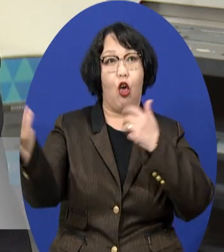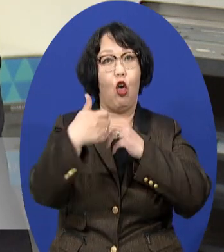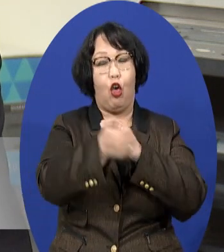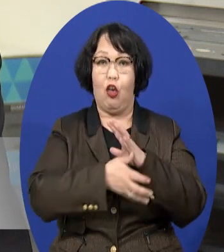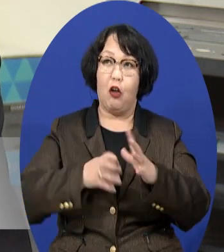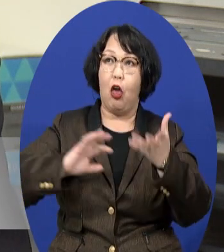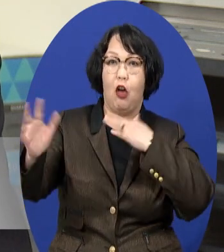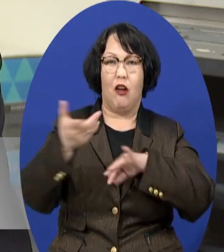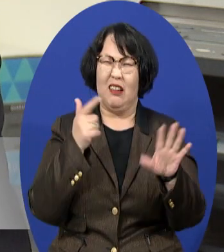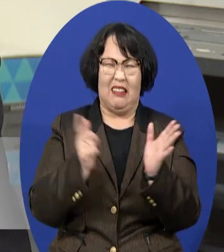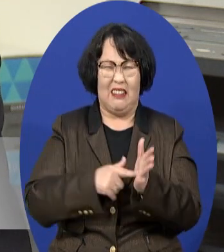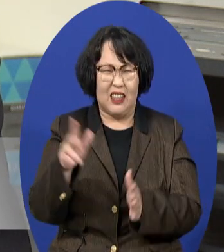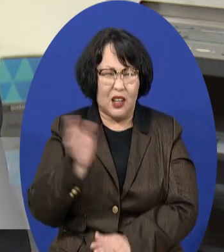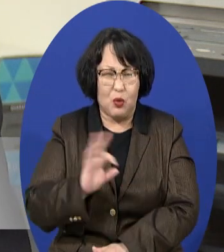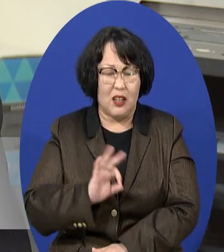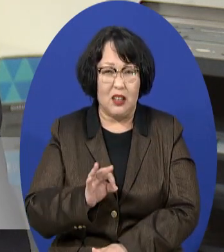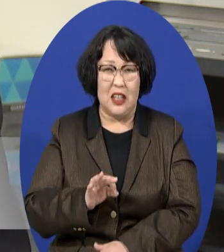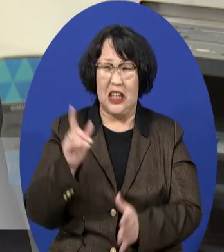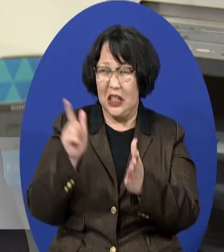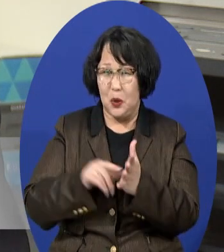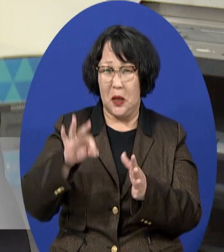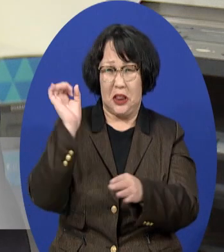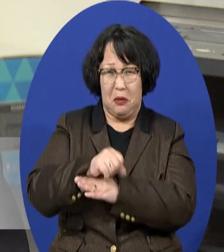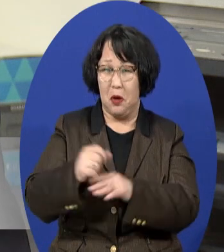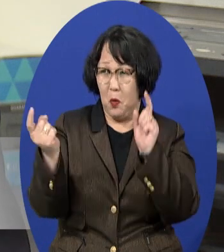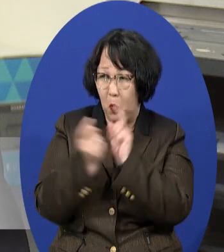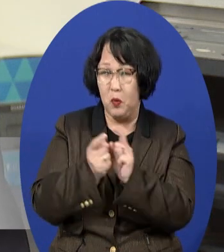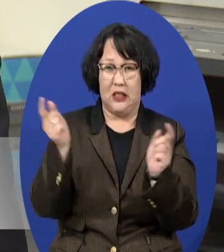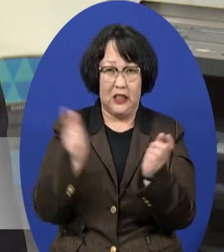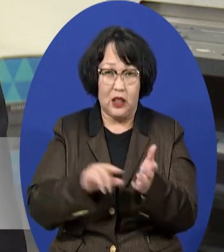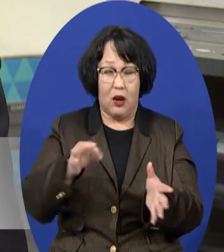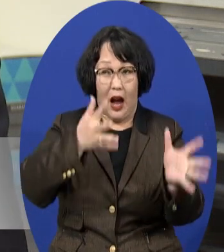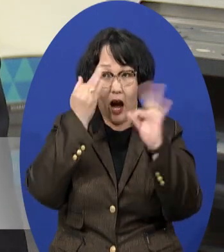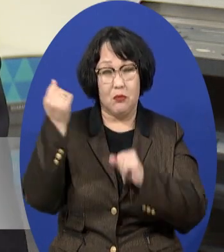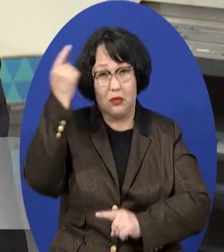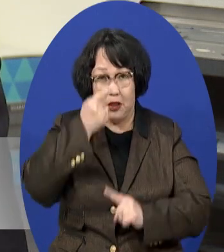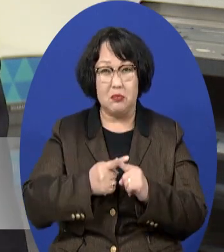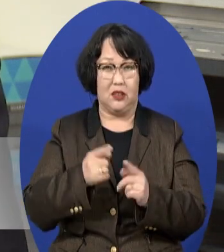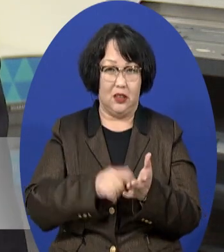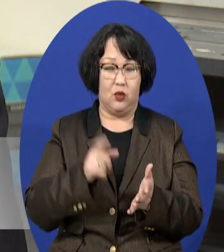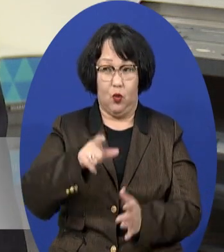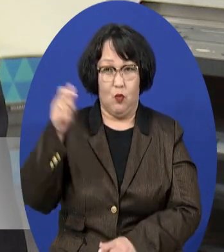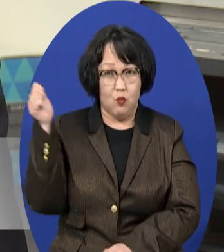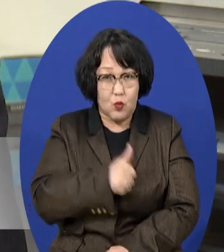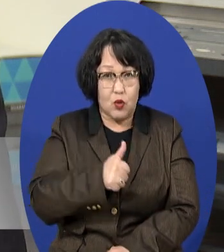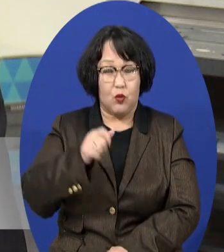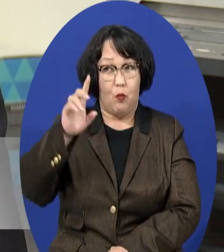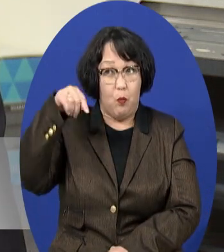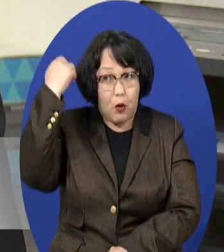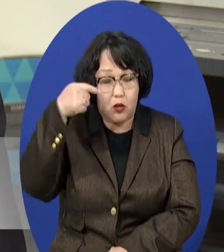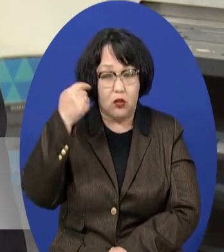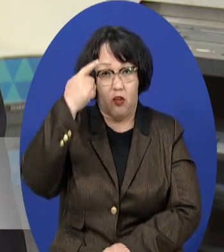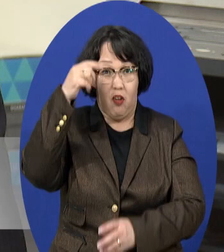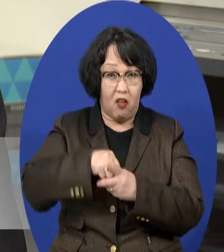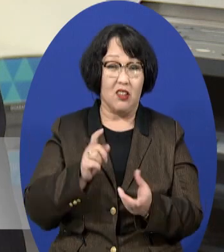яв. Дээрээс нь шаардлагагүй үнтэй бүү уулз 10 хүн хоног. 10 хүн хоног. Хүн бүхэн толгойдоо нэг юм хий гэдэг. Энэ юу юм бэ